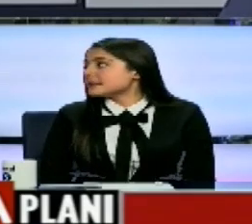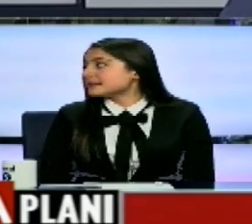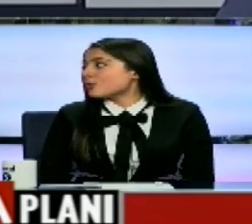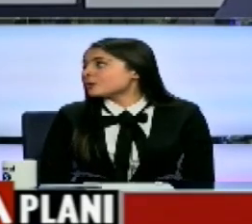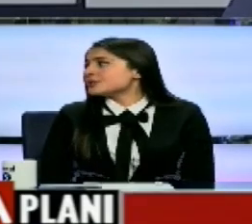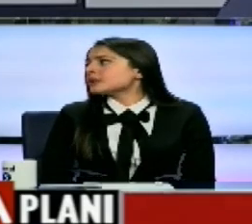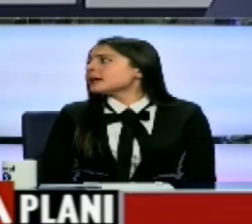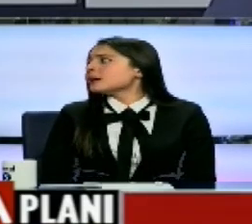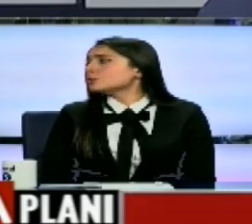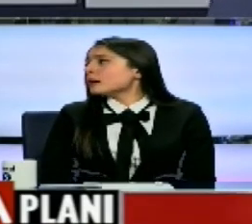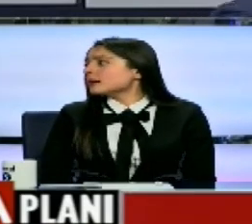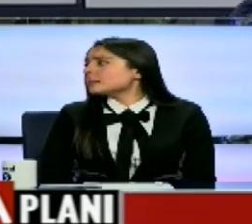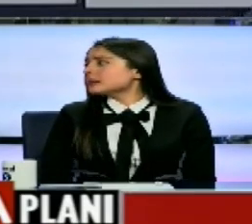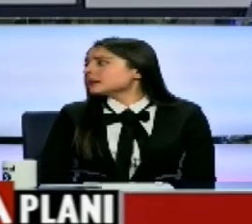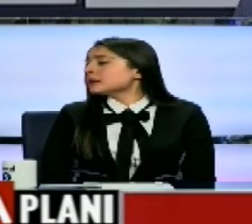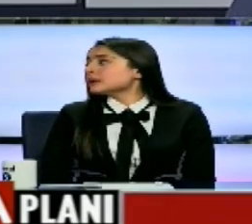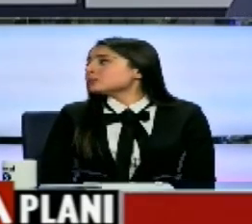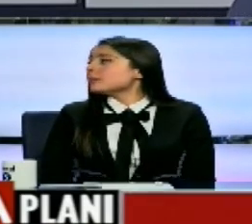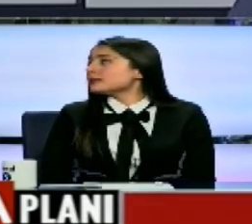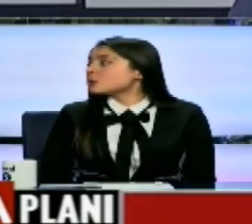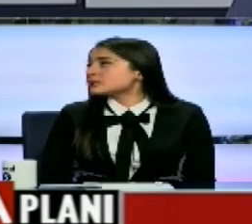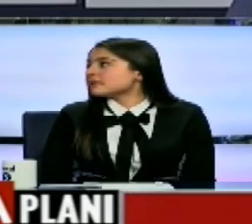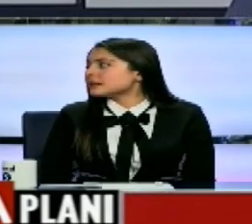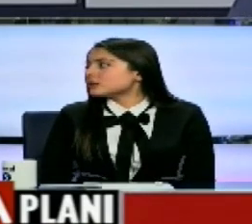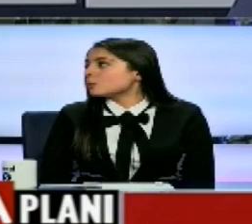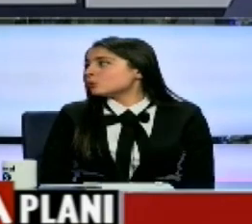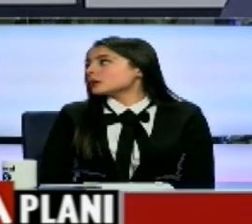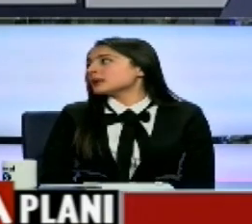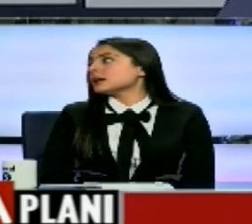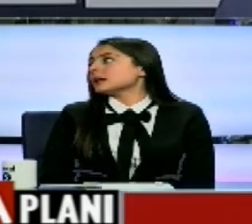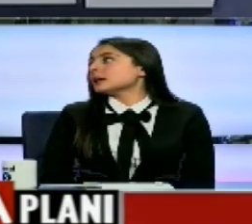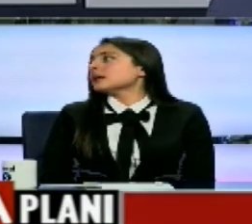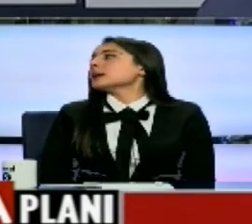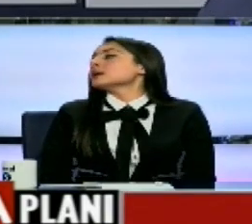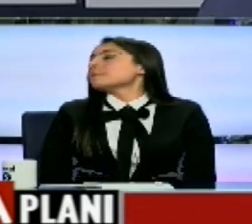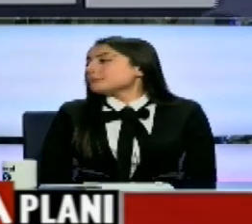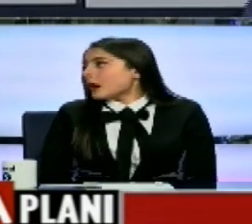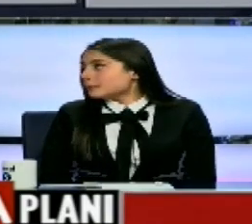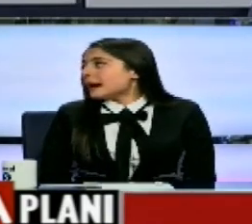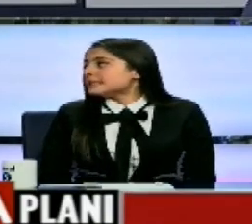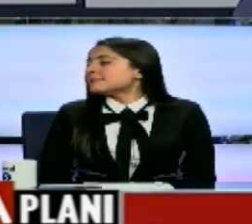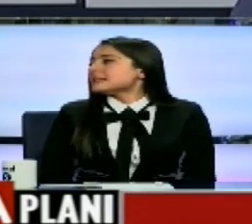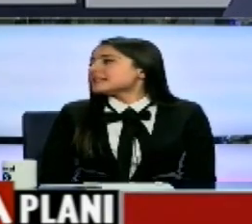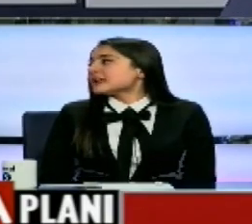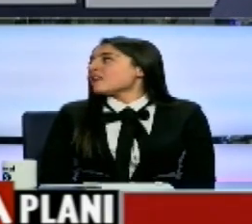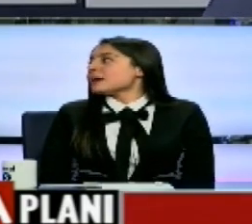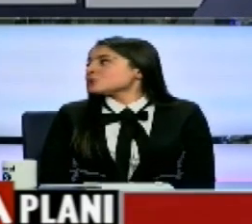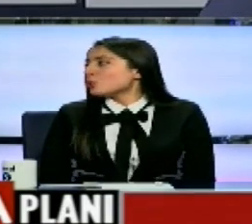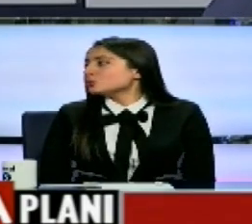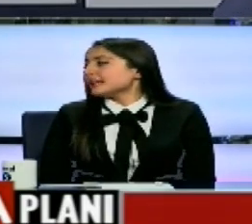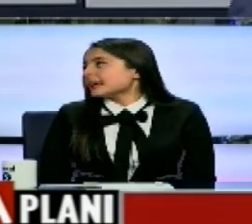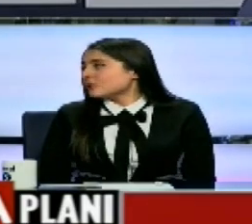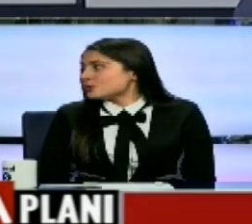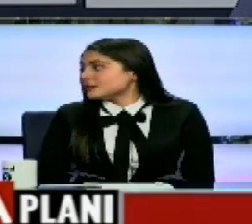arz ettik onun için. Bu bağlamda bu beni çok sevindiriyor. Bu AK Parti'nin bizlere vermiş